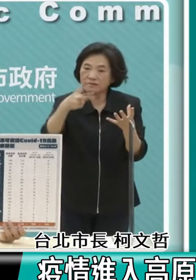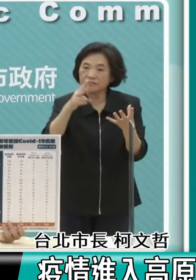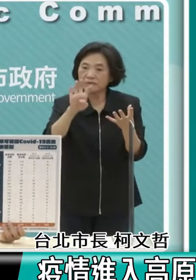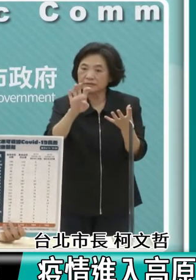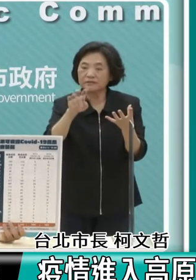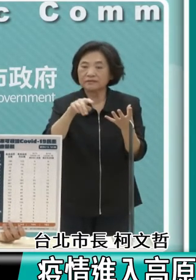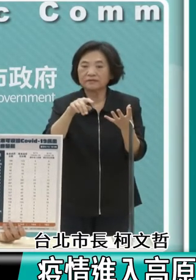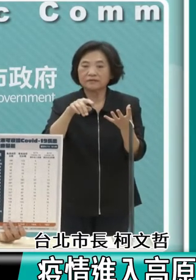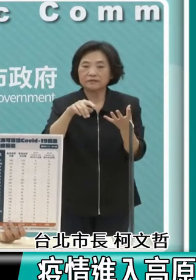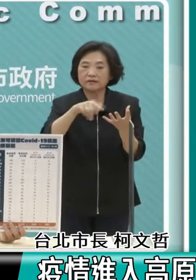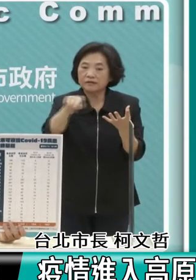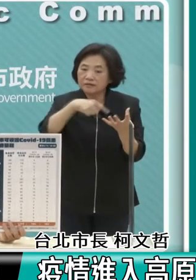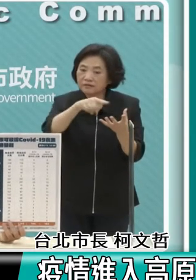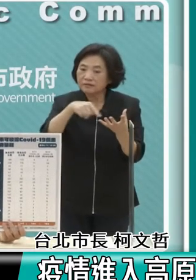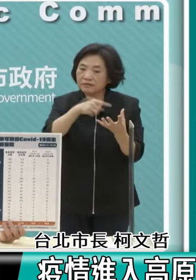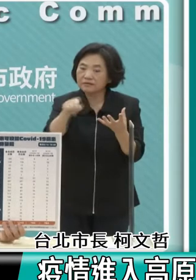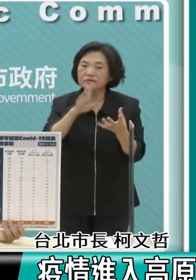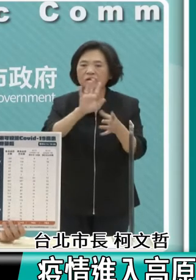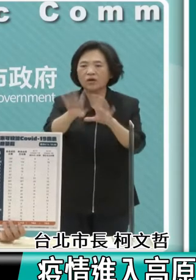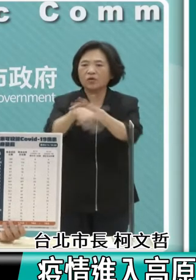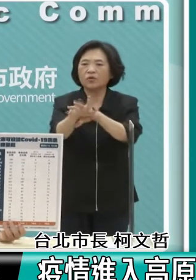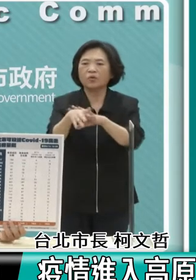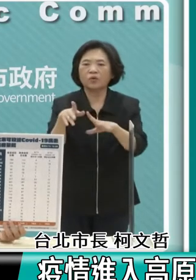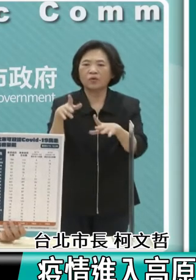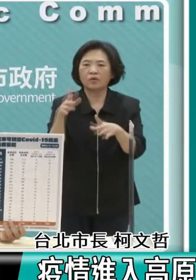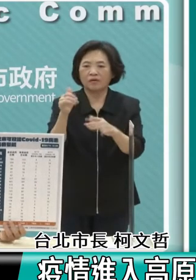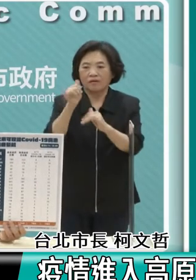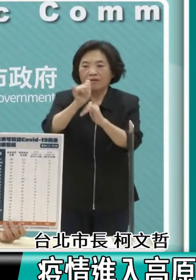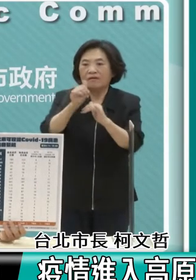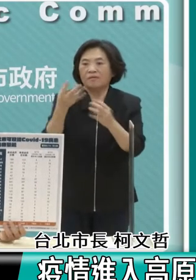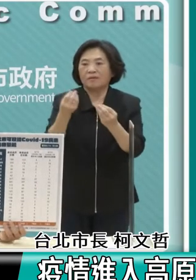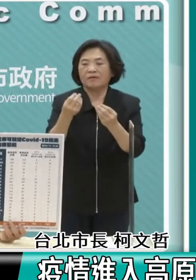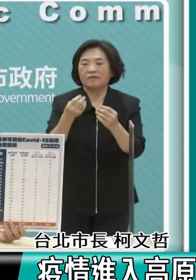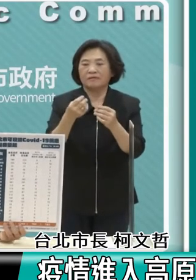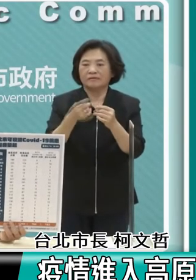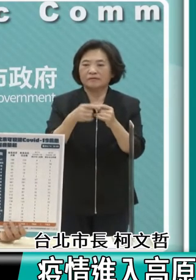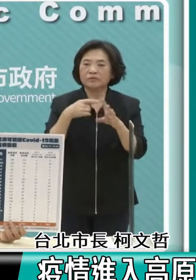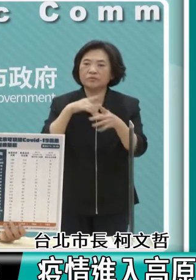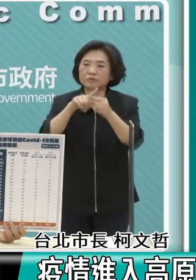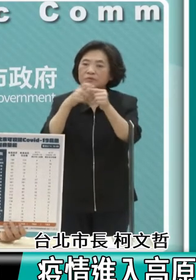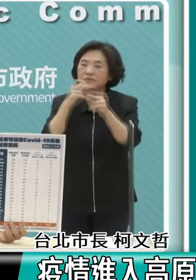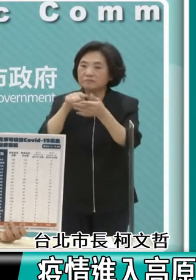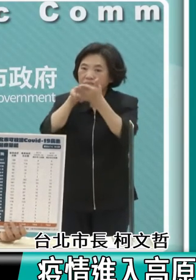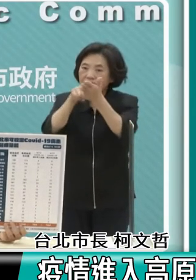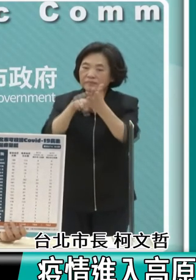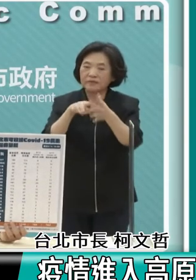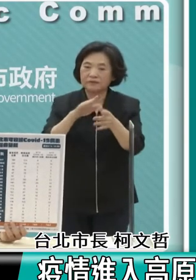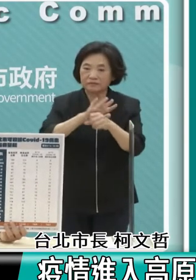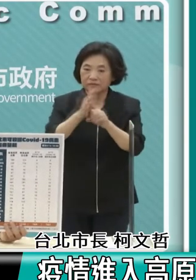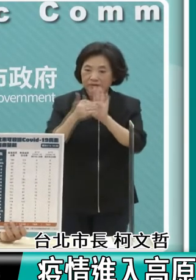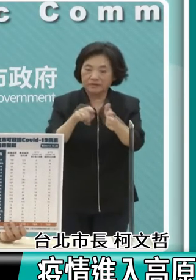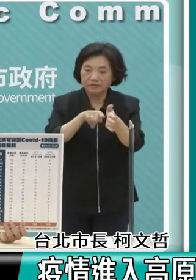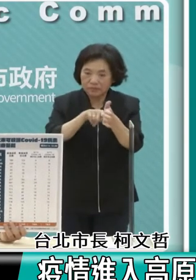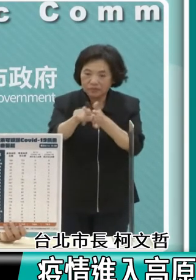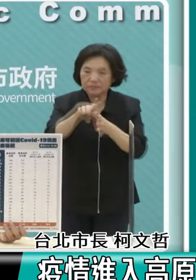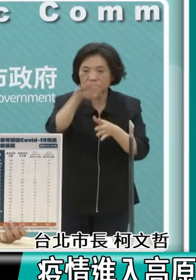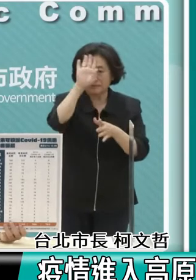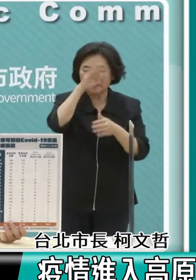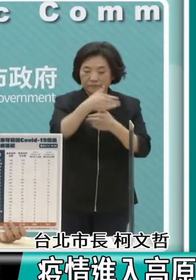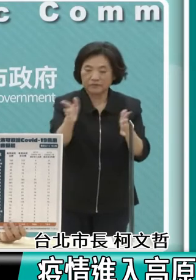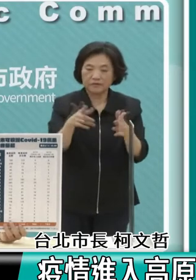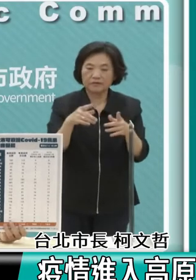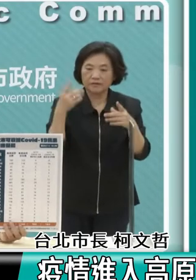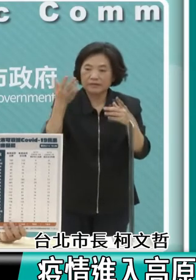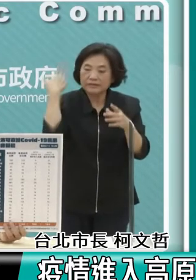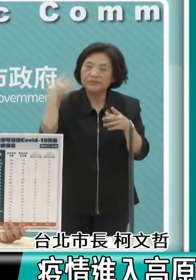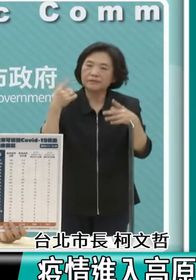床。所以明天跟那个中央疫情指挥中心有申请说，是不是把那个防疫专责病房的床数之前